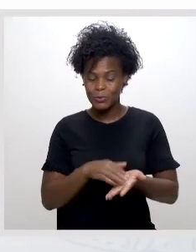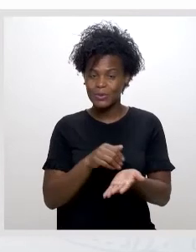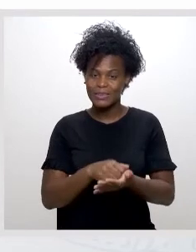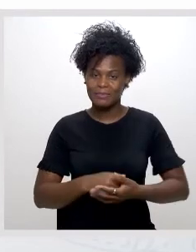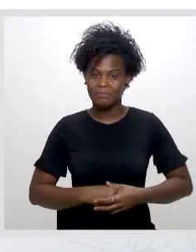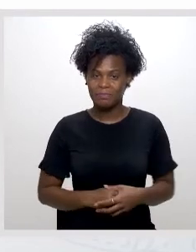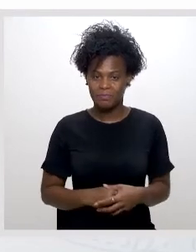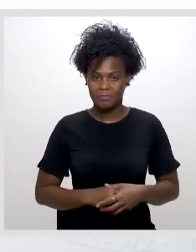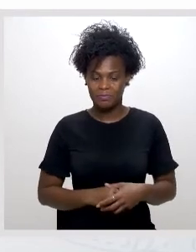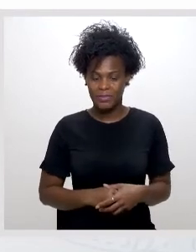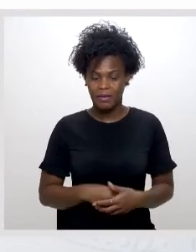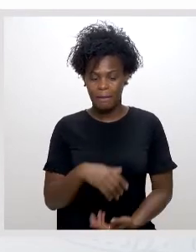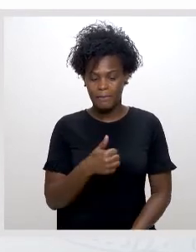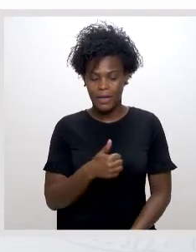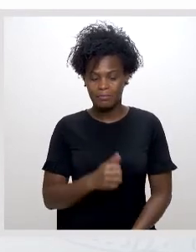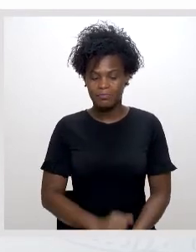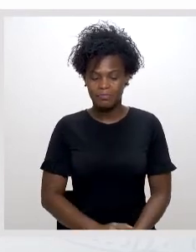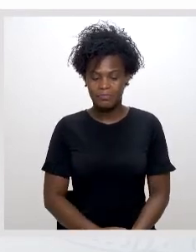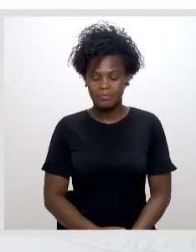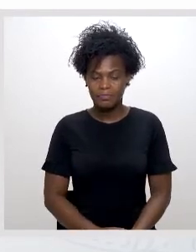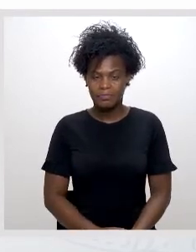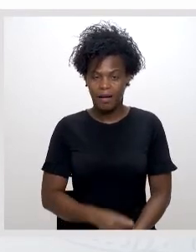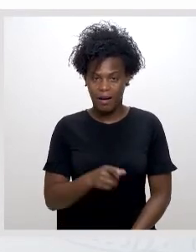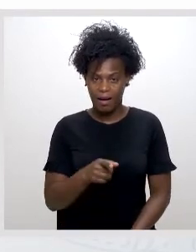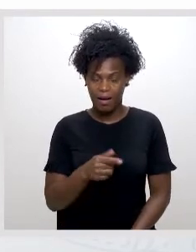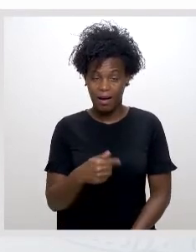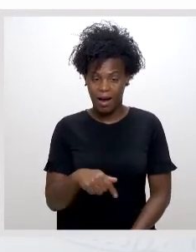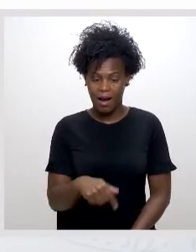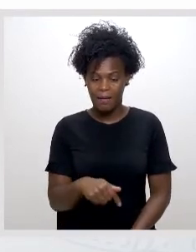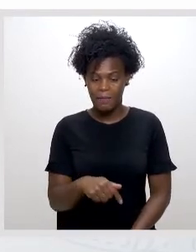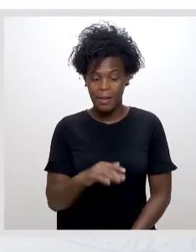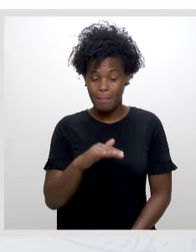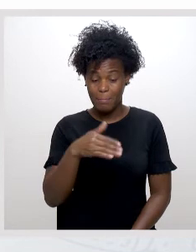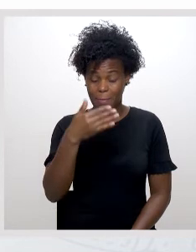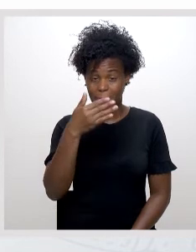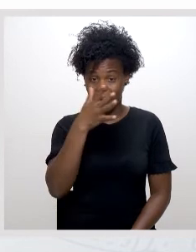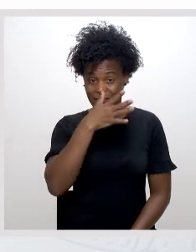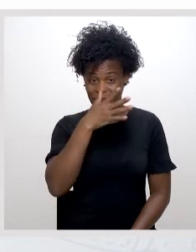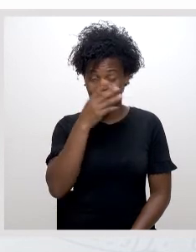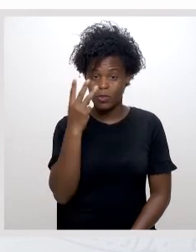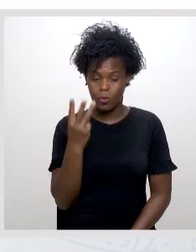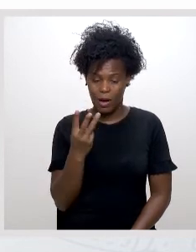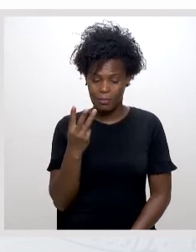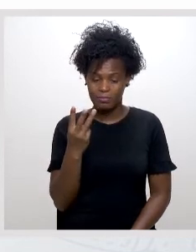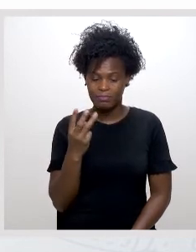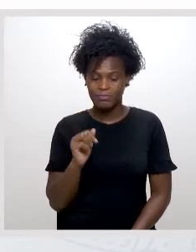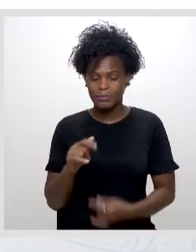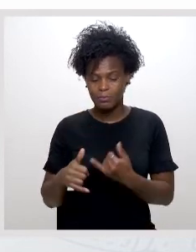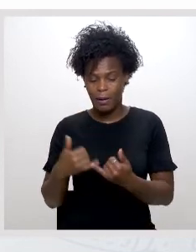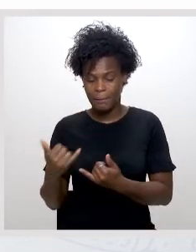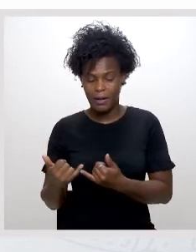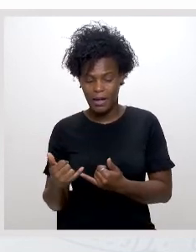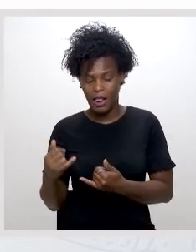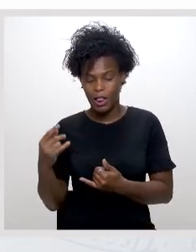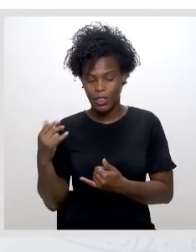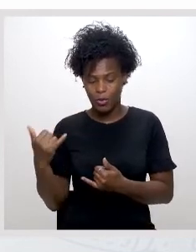B. Donc ici, on met la première activité, c'est 3. Ensuite, 2 et